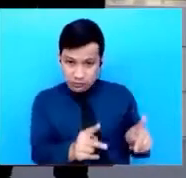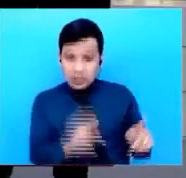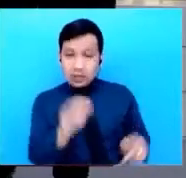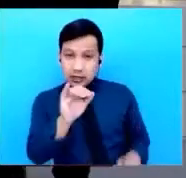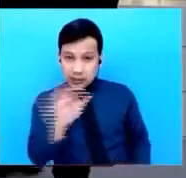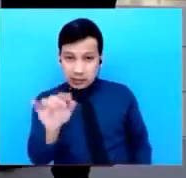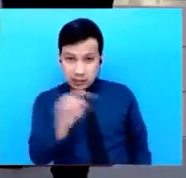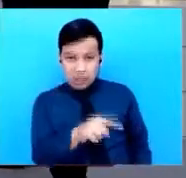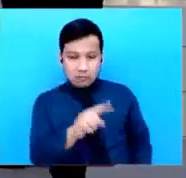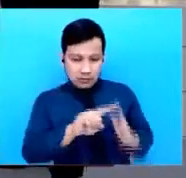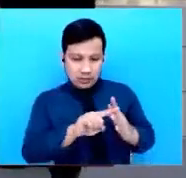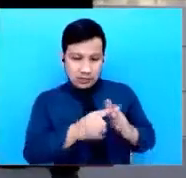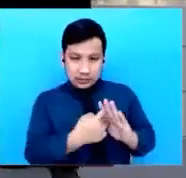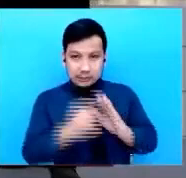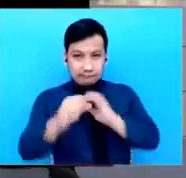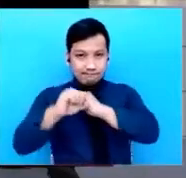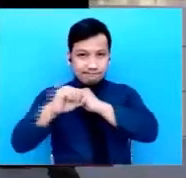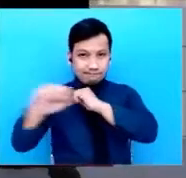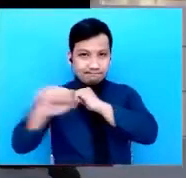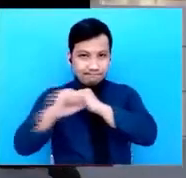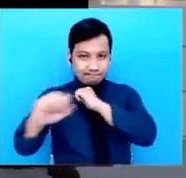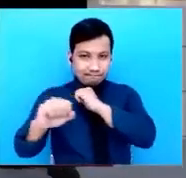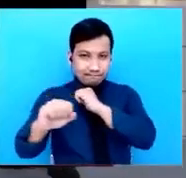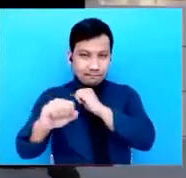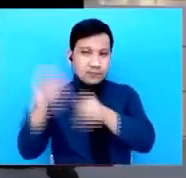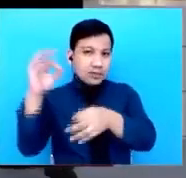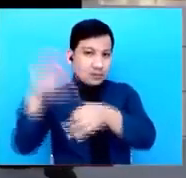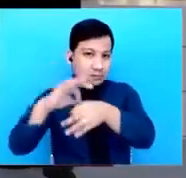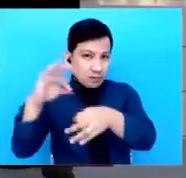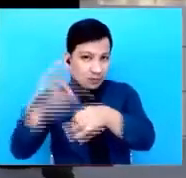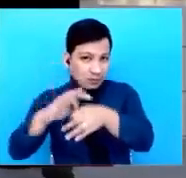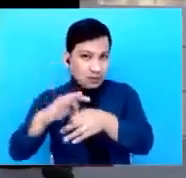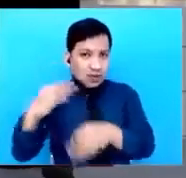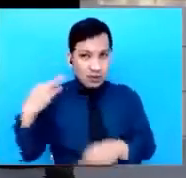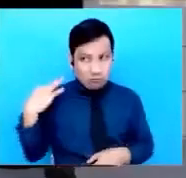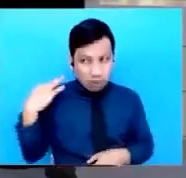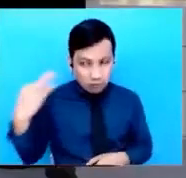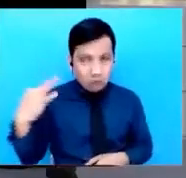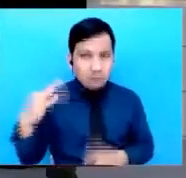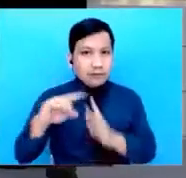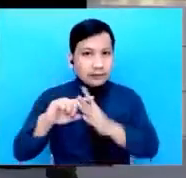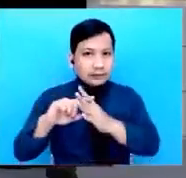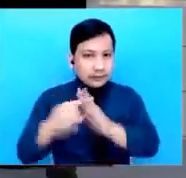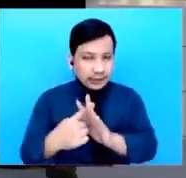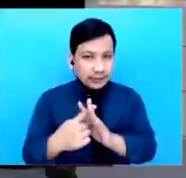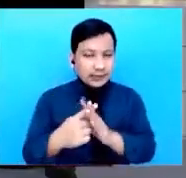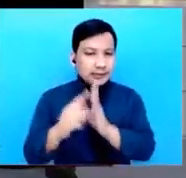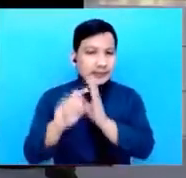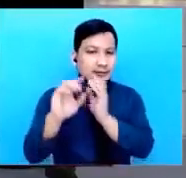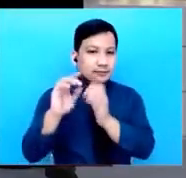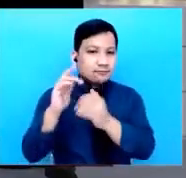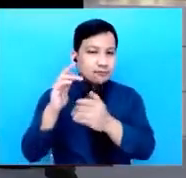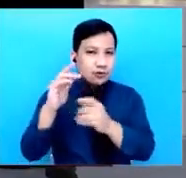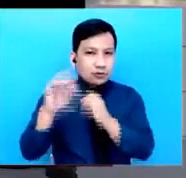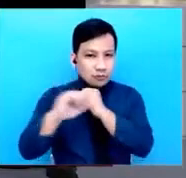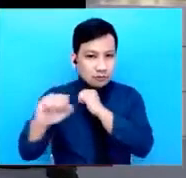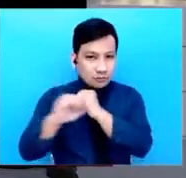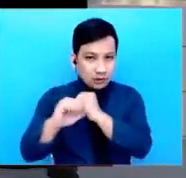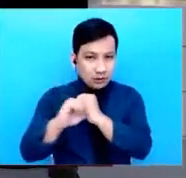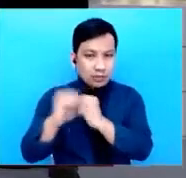nagsimula na ang campaign period. At ang mga regulasyon sa election offenses kagaya po ng premature